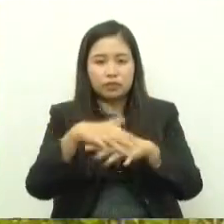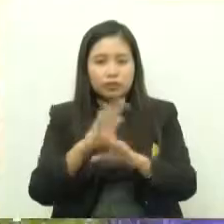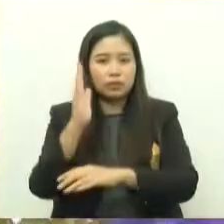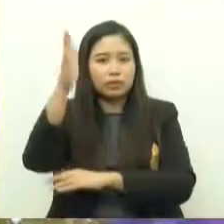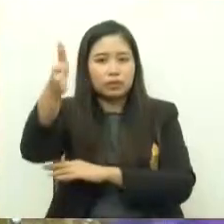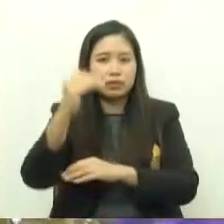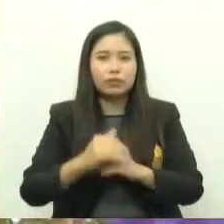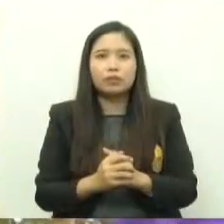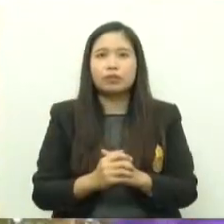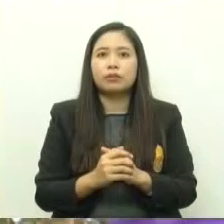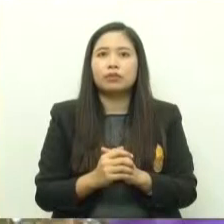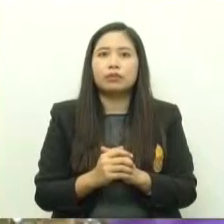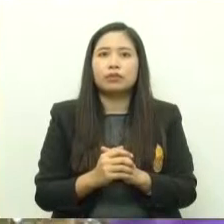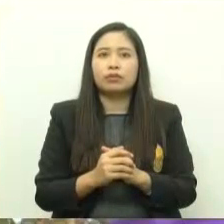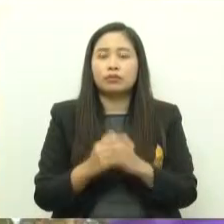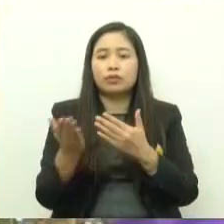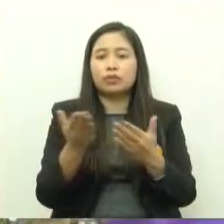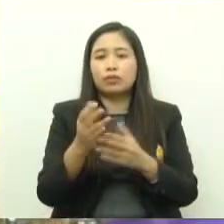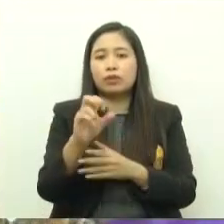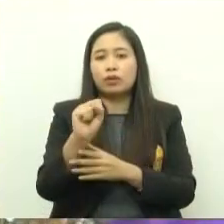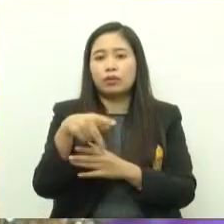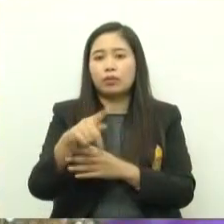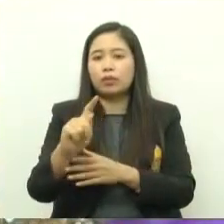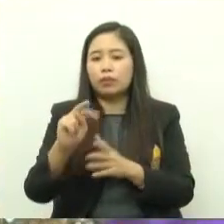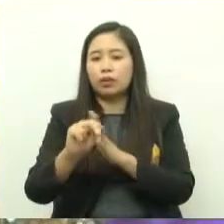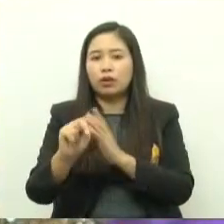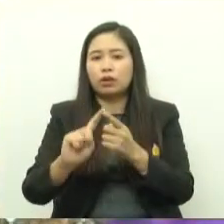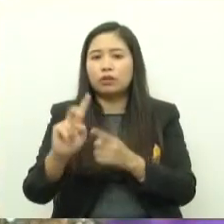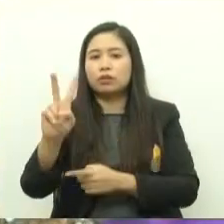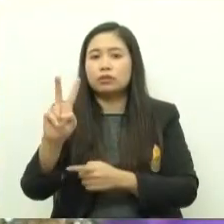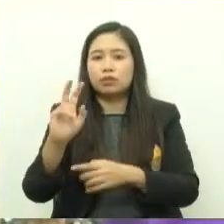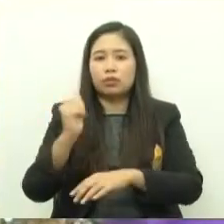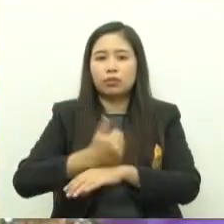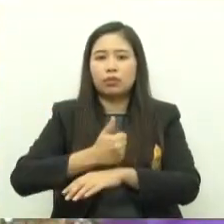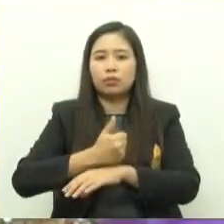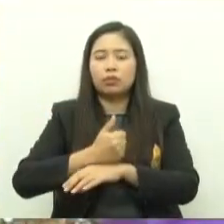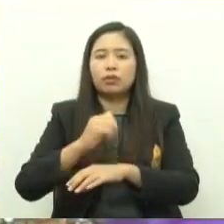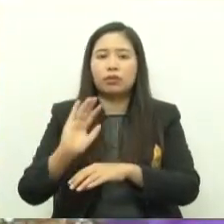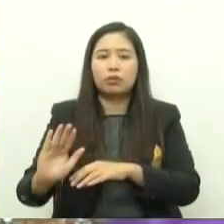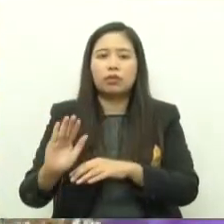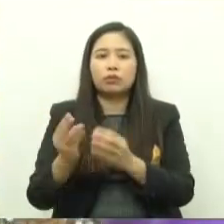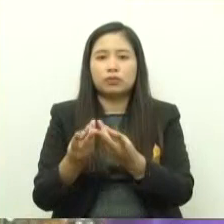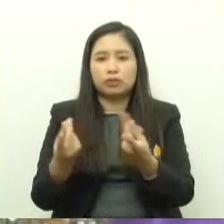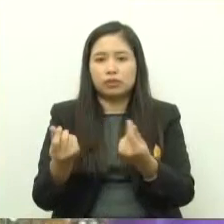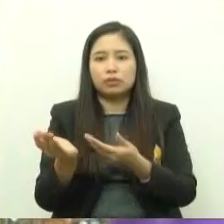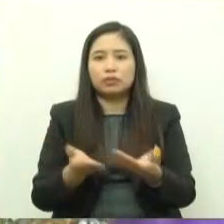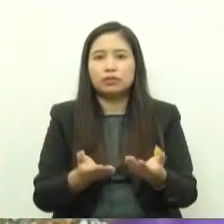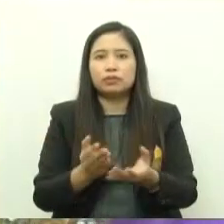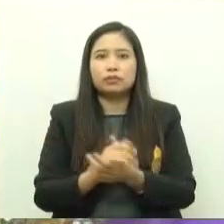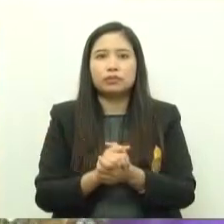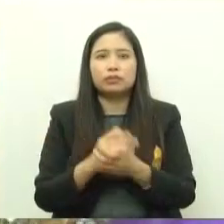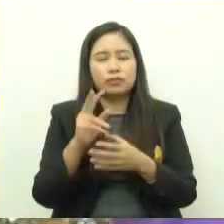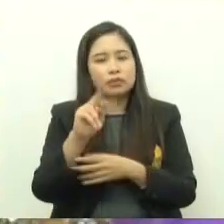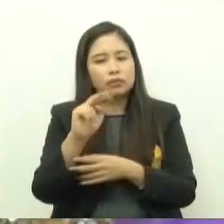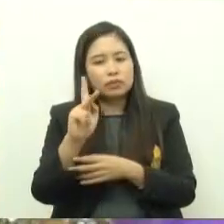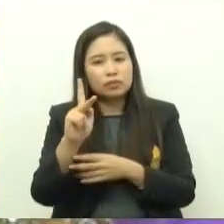เรามากันที่สพปน่านเขต 2ครับท่านปวิพรจันตพรหมมาครับท่านมีนวัตกรรม